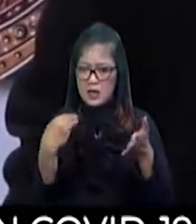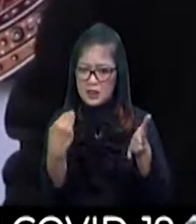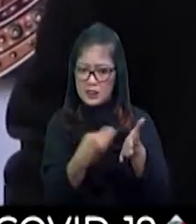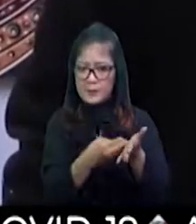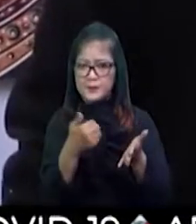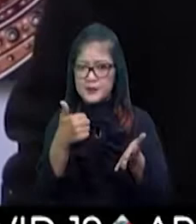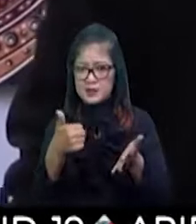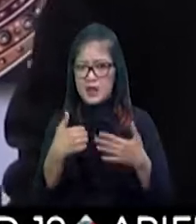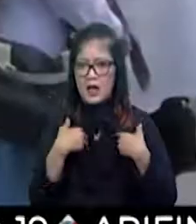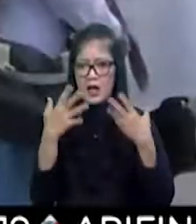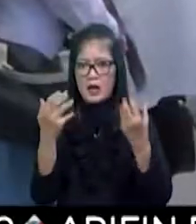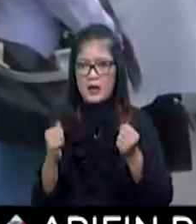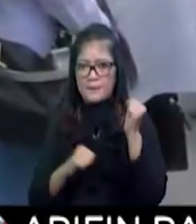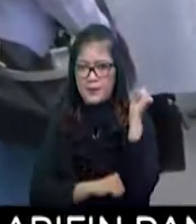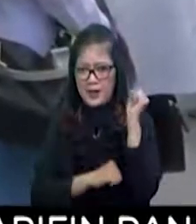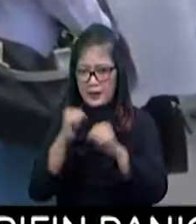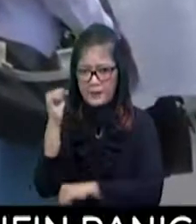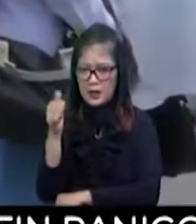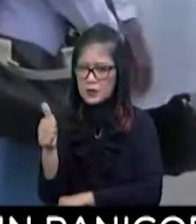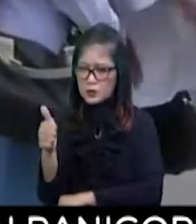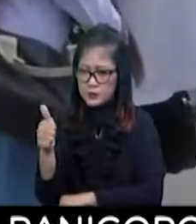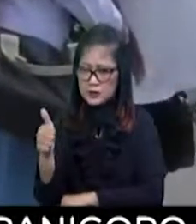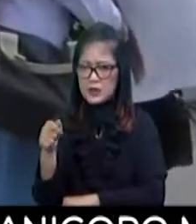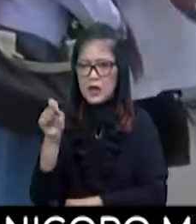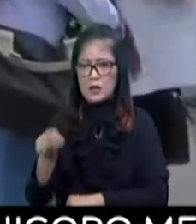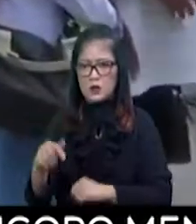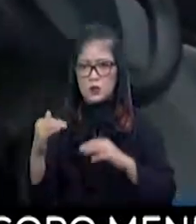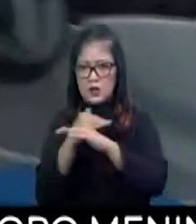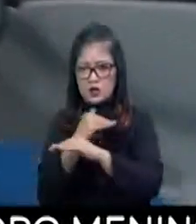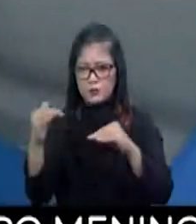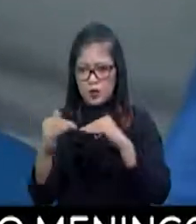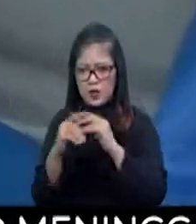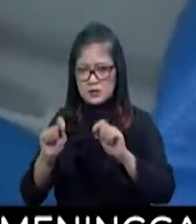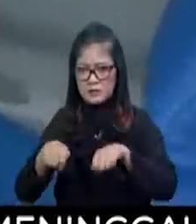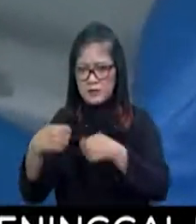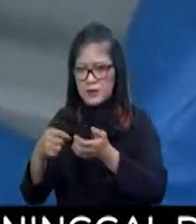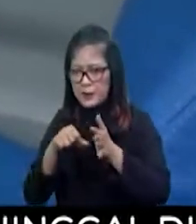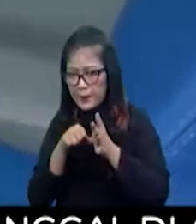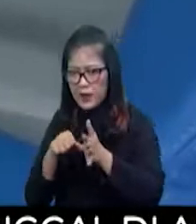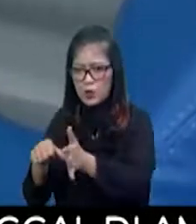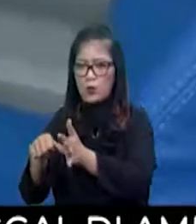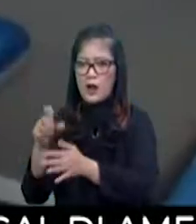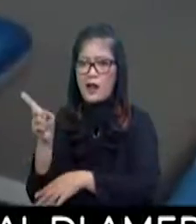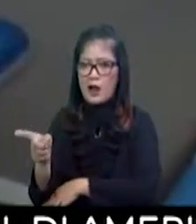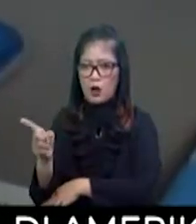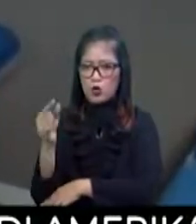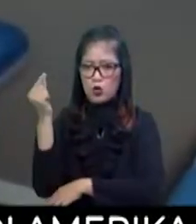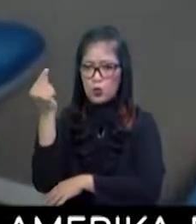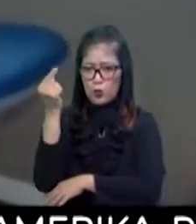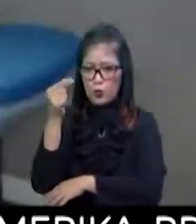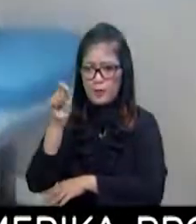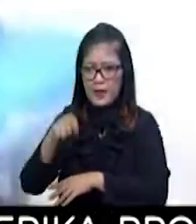makin oke sekali. Kementerian Perhubungan juga memberikan bantuan angkutan umum layak guna yang dilengkapi dengan pendingin